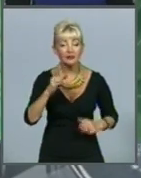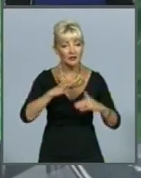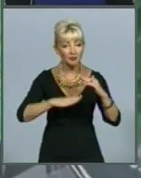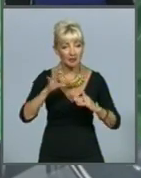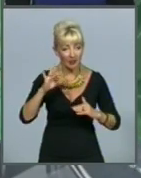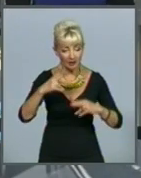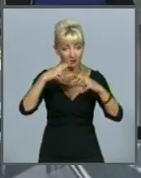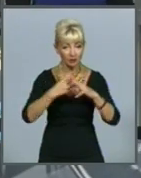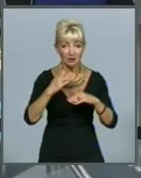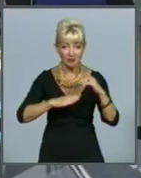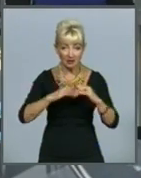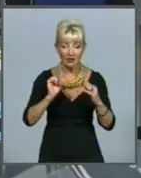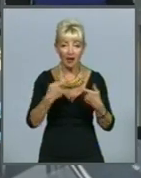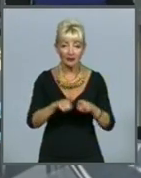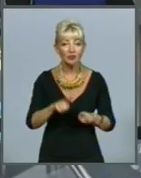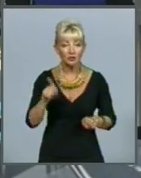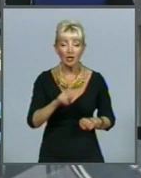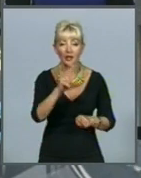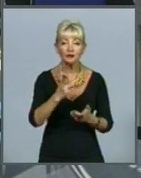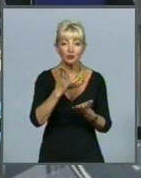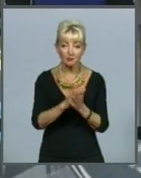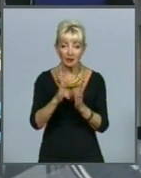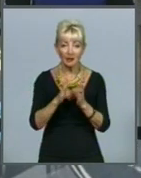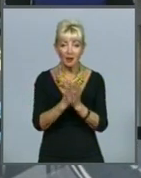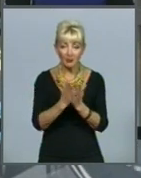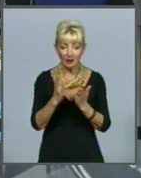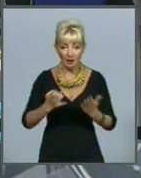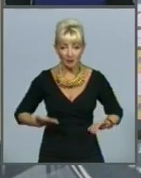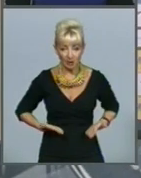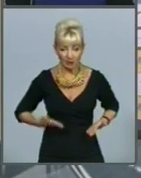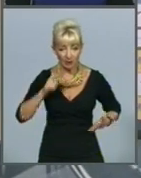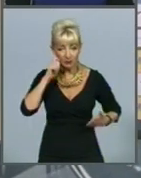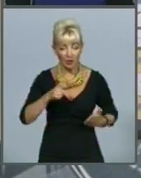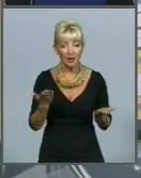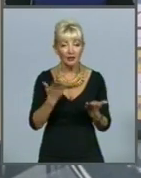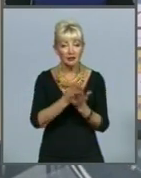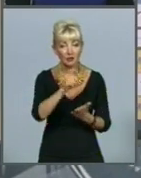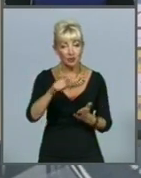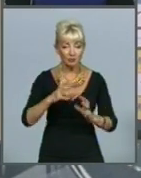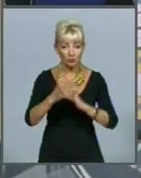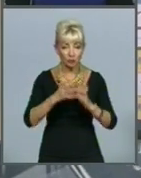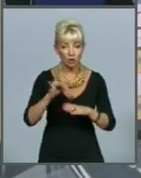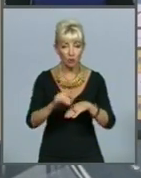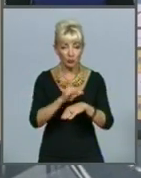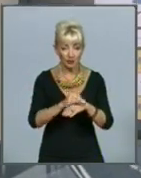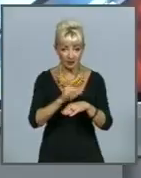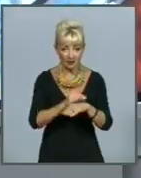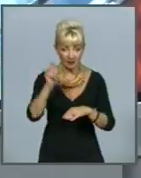а також тих, хто має посвідку на проживання в Україні, та які є членами міжнародних і гуманітарних місій та членами